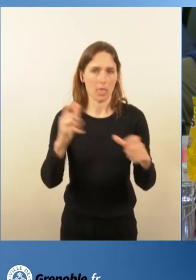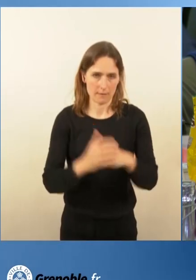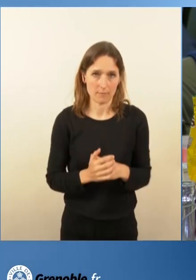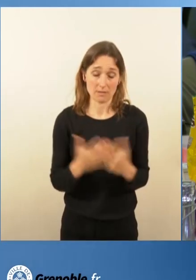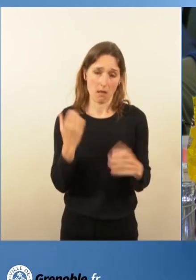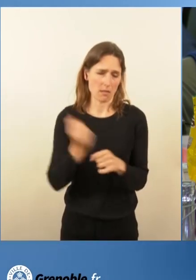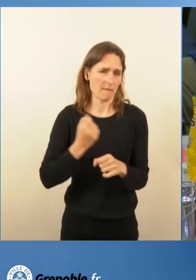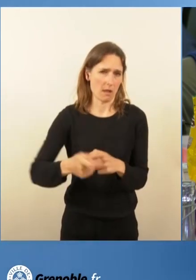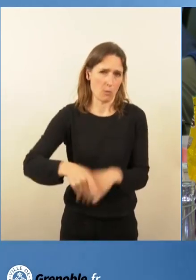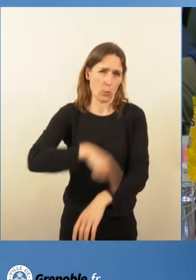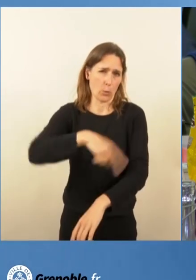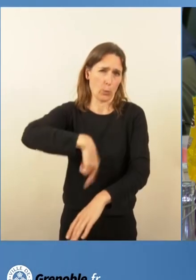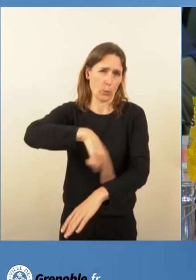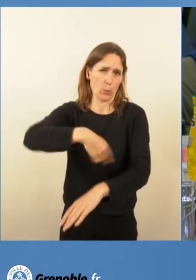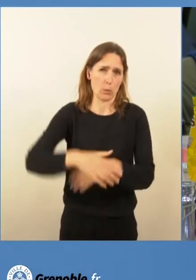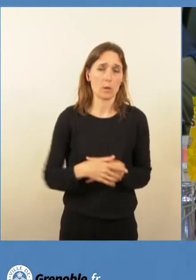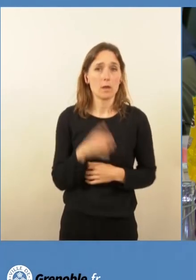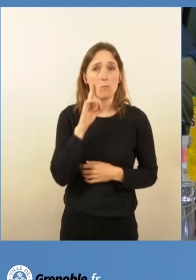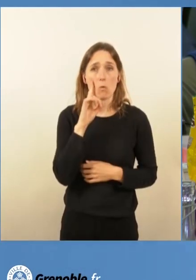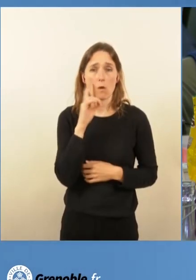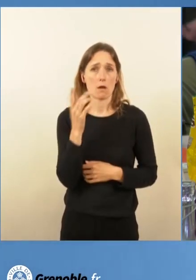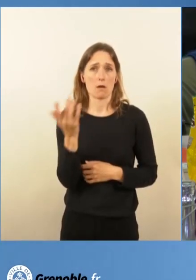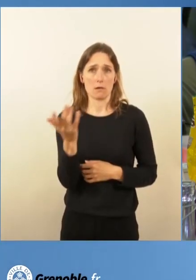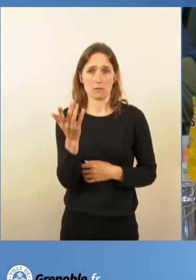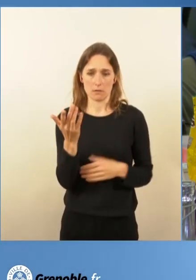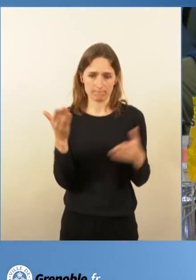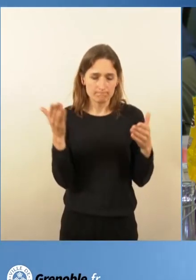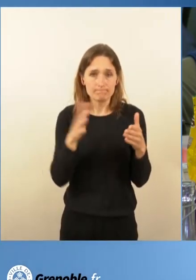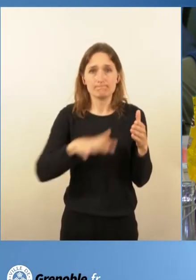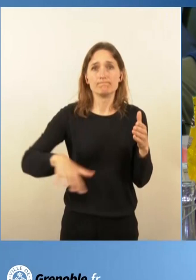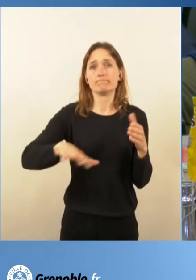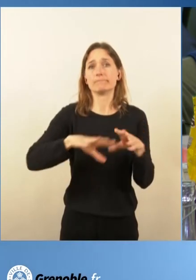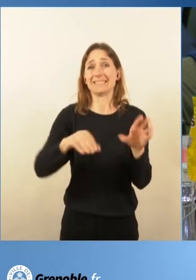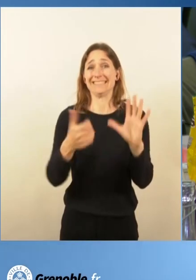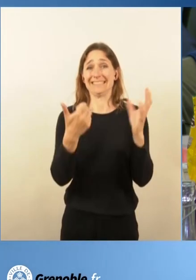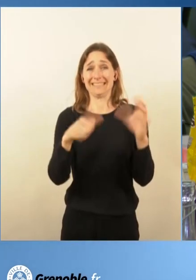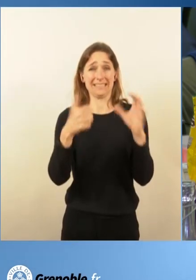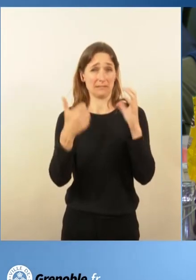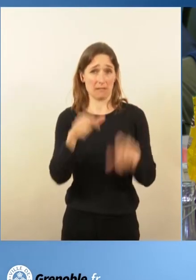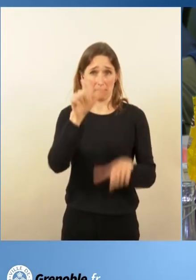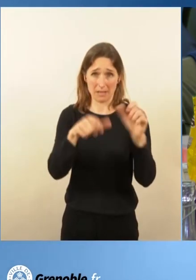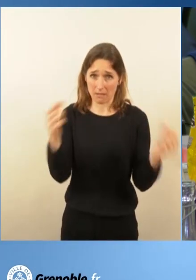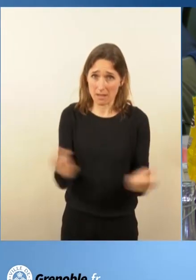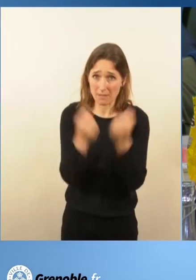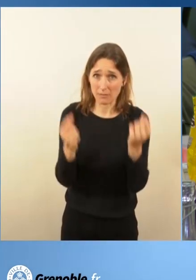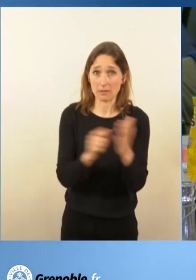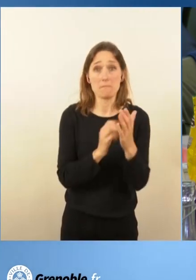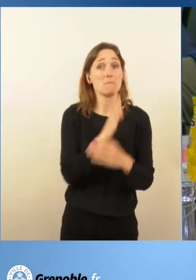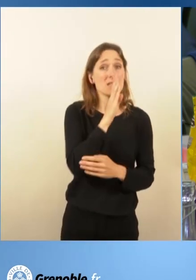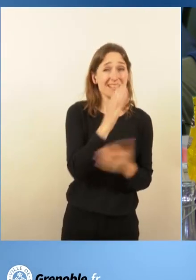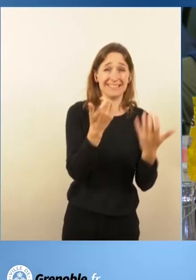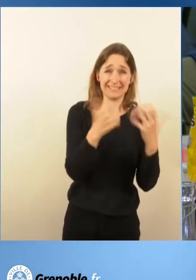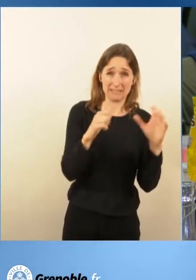complexe puisque il concerne 600 animateurs le midi nous avons 600 animateurs animatrices le soir 400 donc c'est